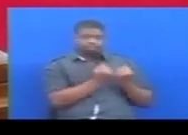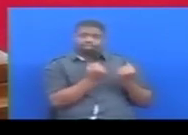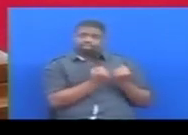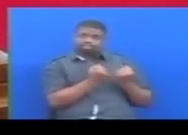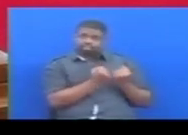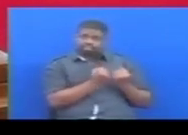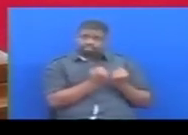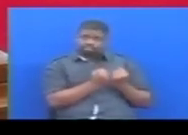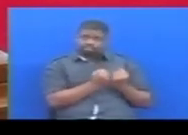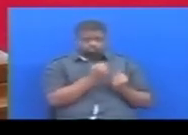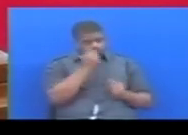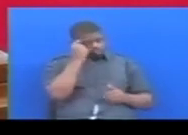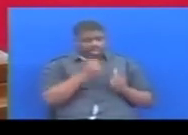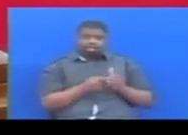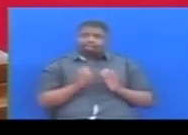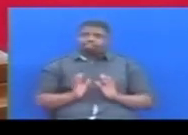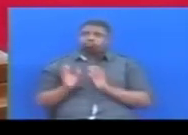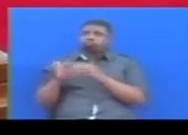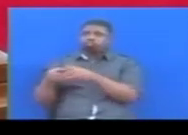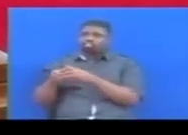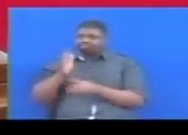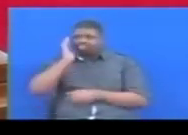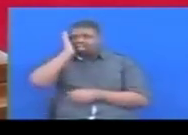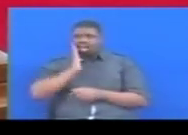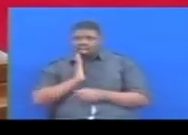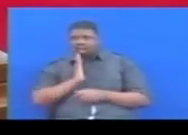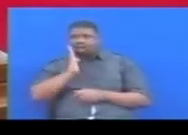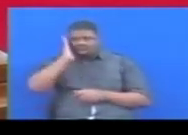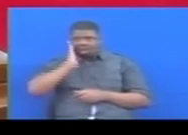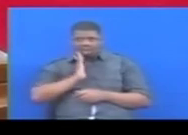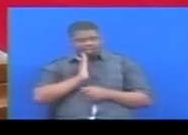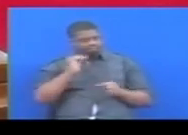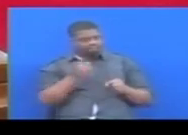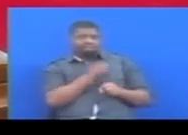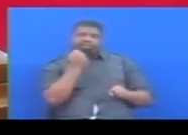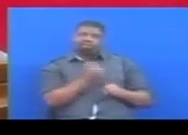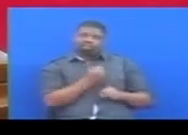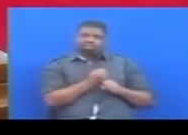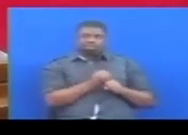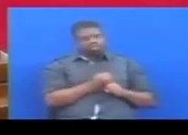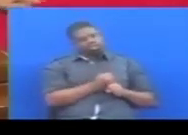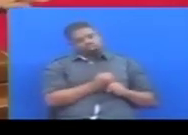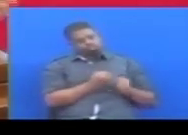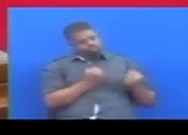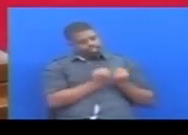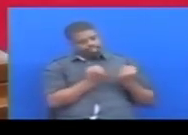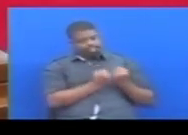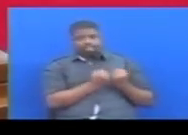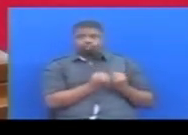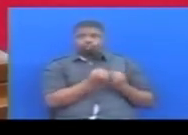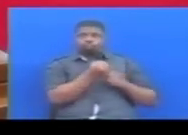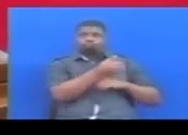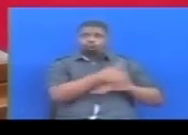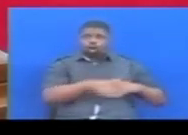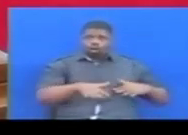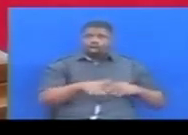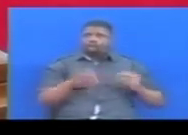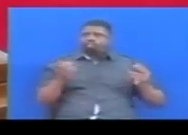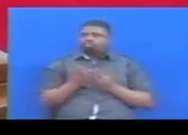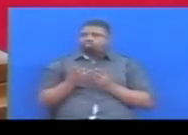incubators, kwa maana vikundi vya vijana ambavyo vitakwenda kufanya shughuli ya utengenezaji wa mabwawa, lakini vile